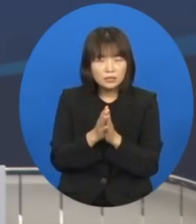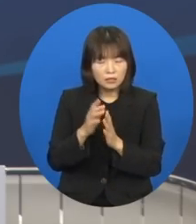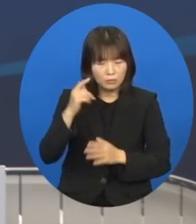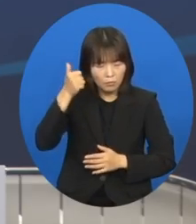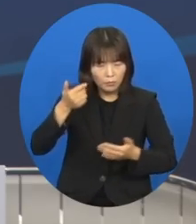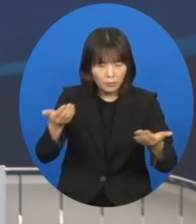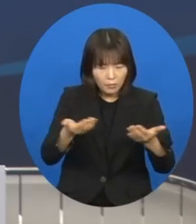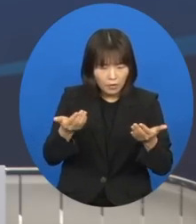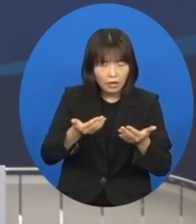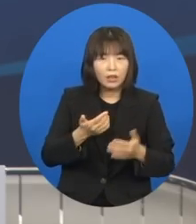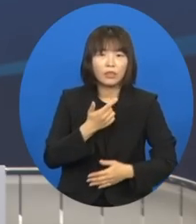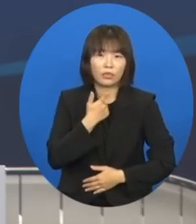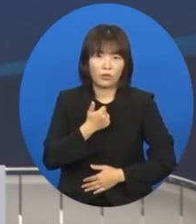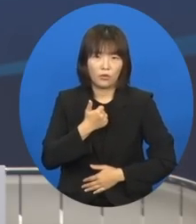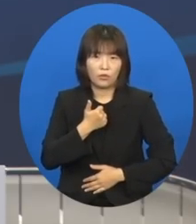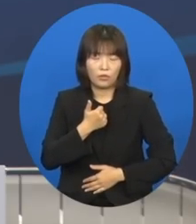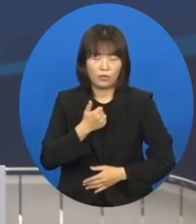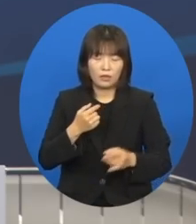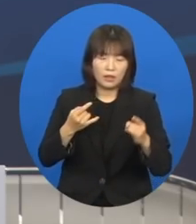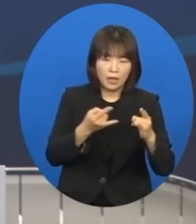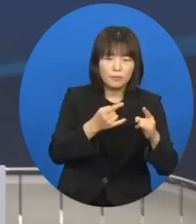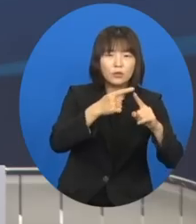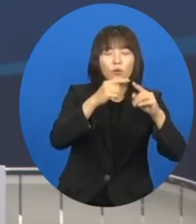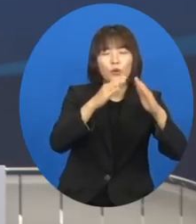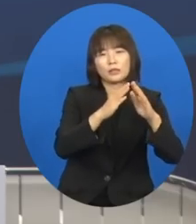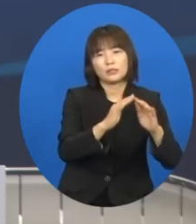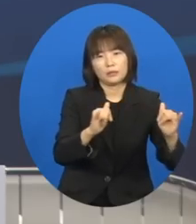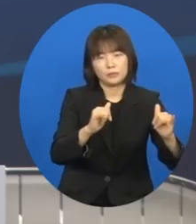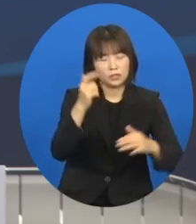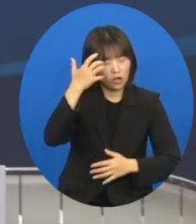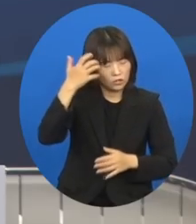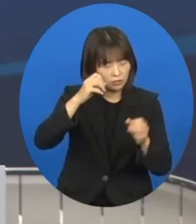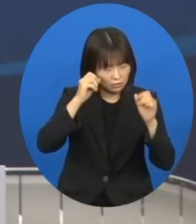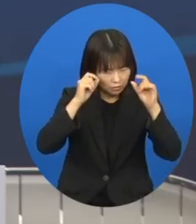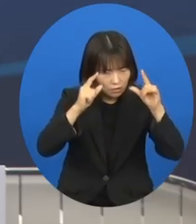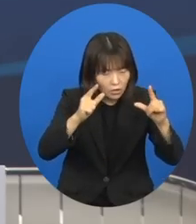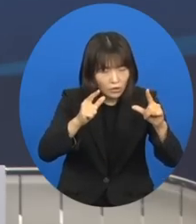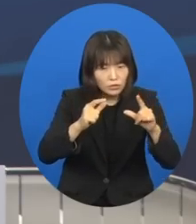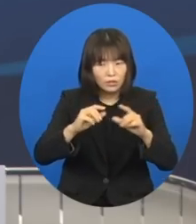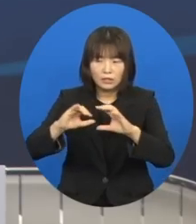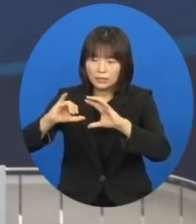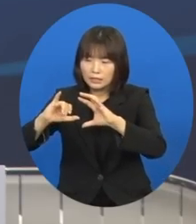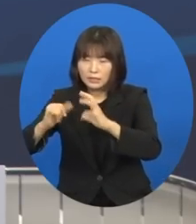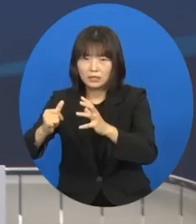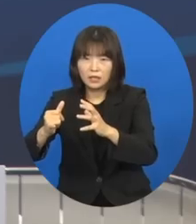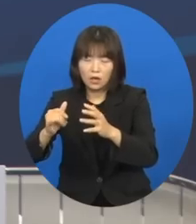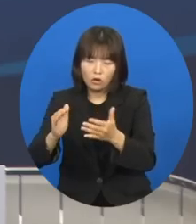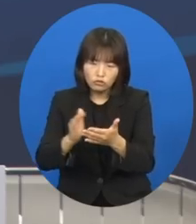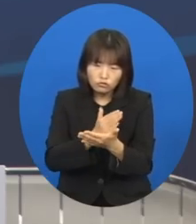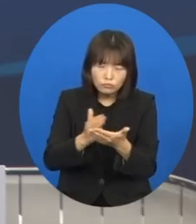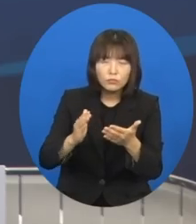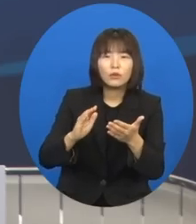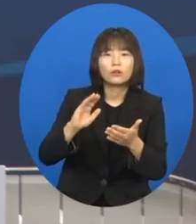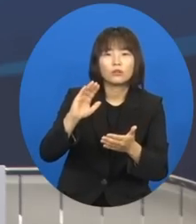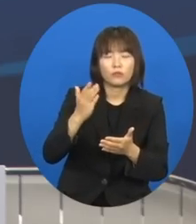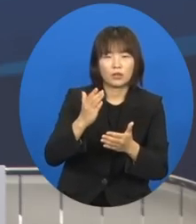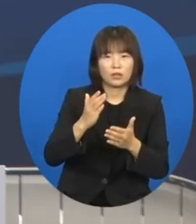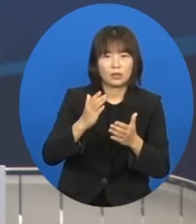이 에베소 교인들이 영적으로 깨어서 세상과 구별된 백성으로서 제대로 이단